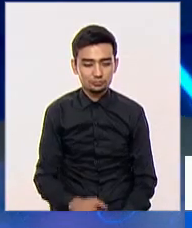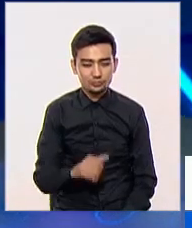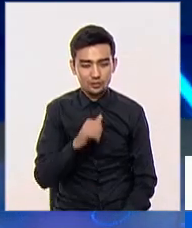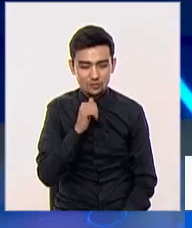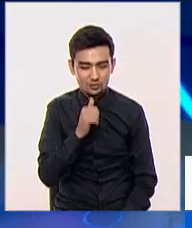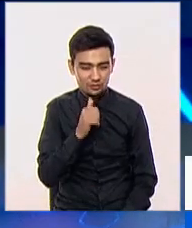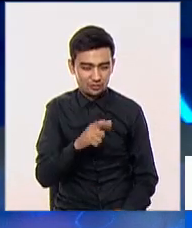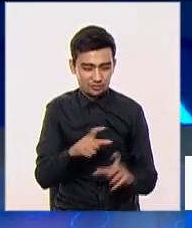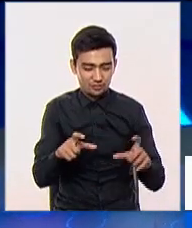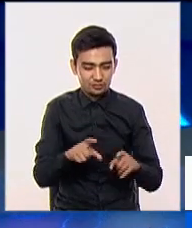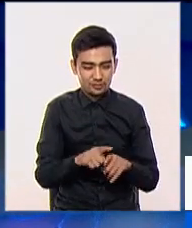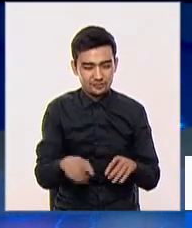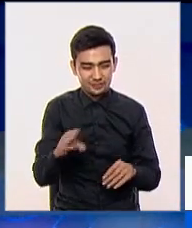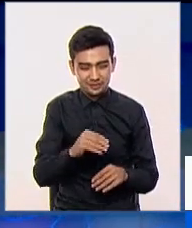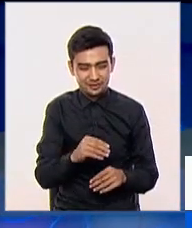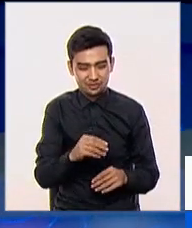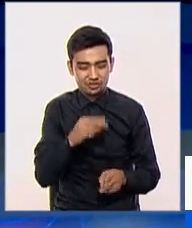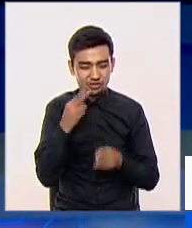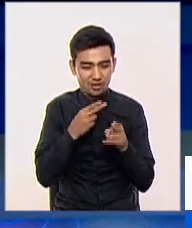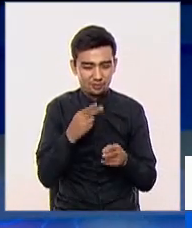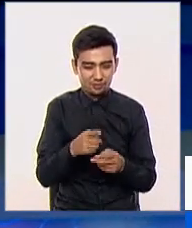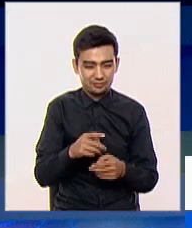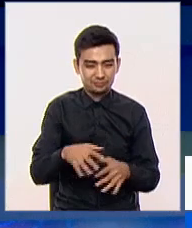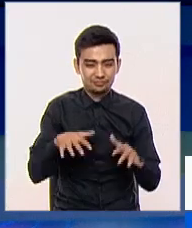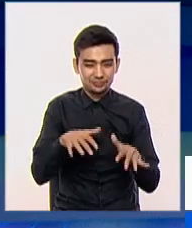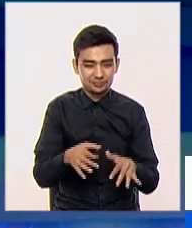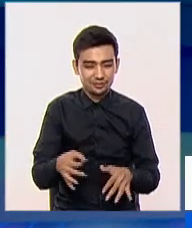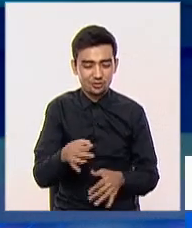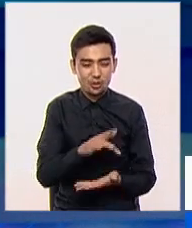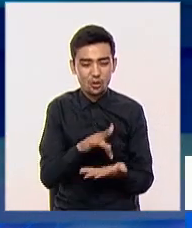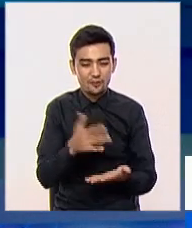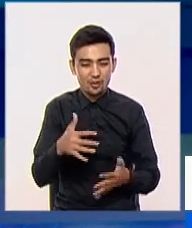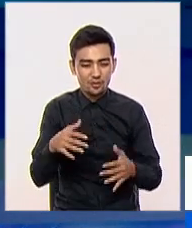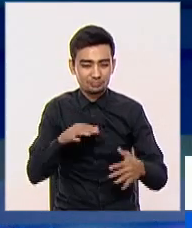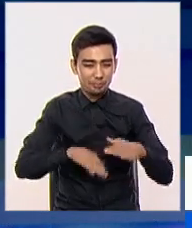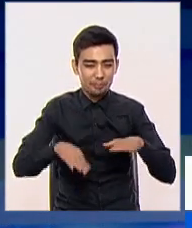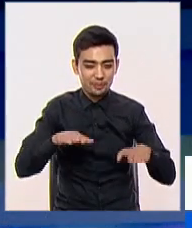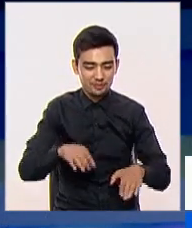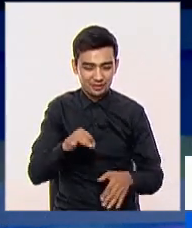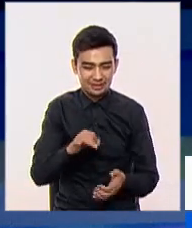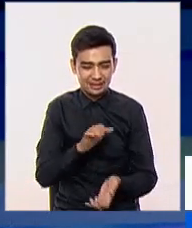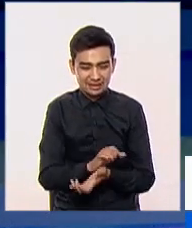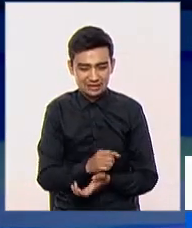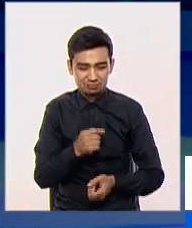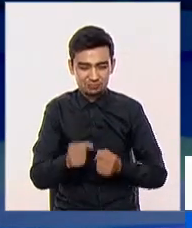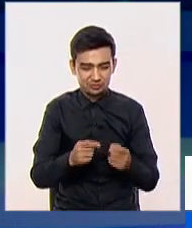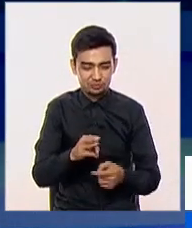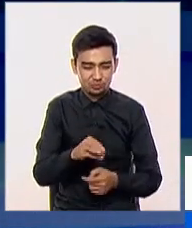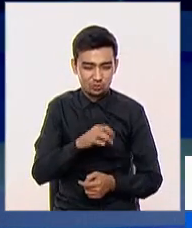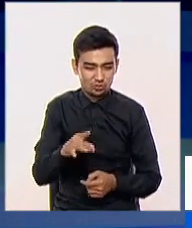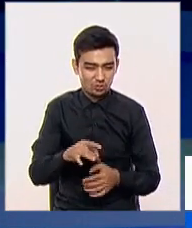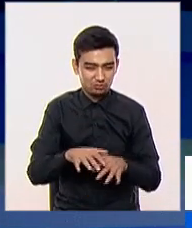Костанайцы жалуются на неухоженный городской пляж и запущенный водоем. Прибрежная зона заросла тиной, а берег усыпан